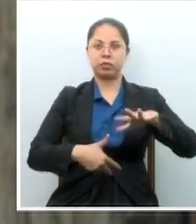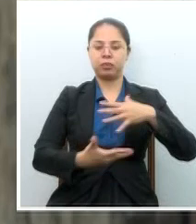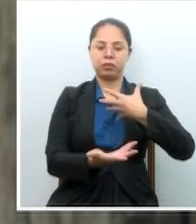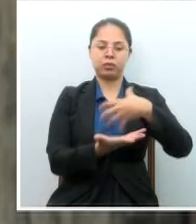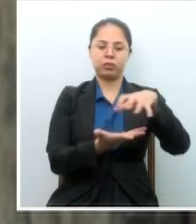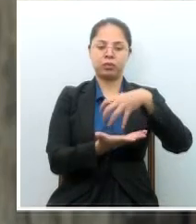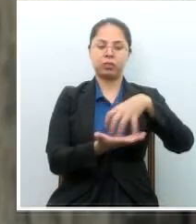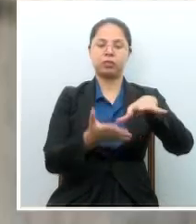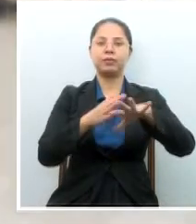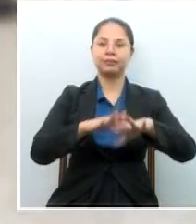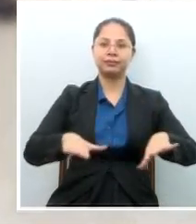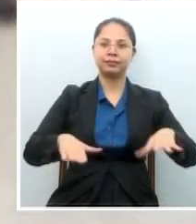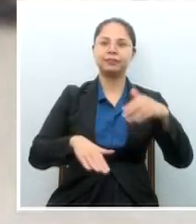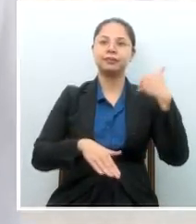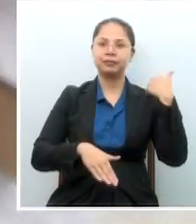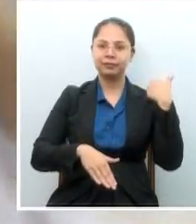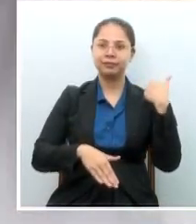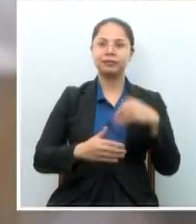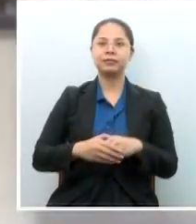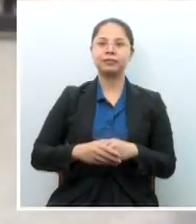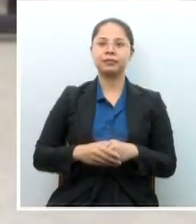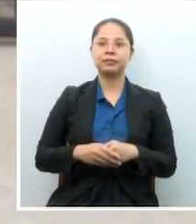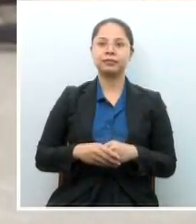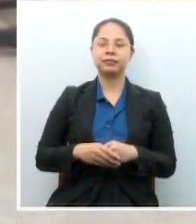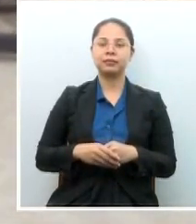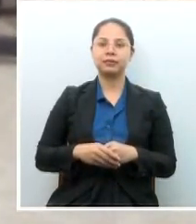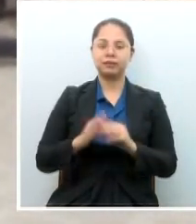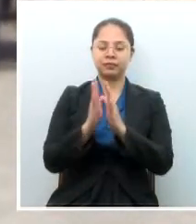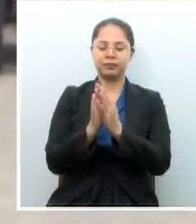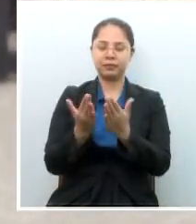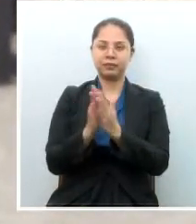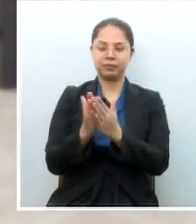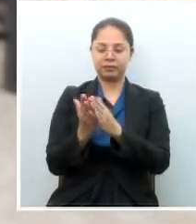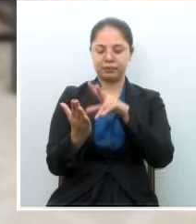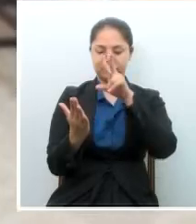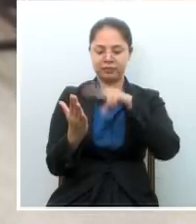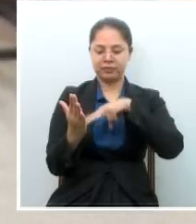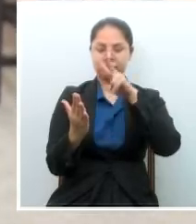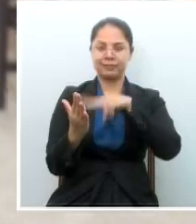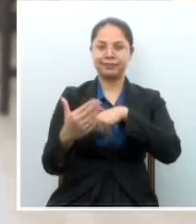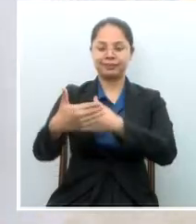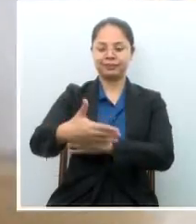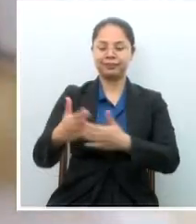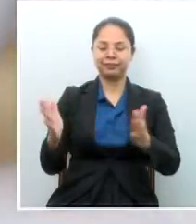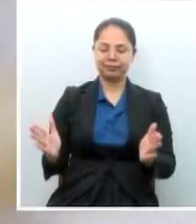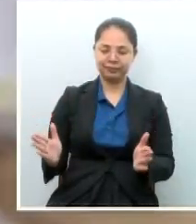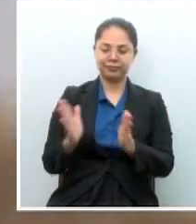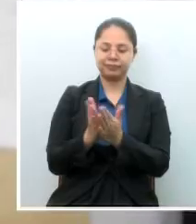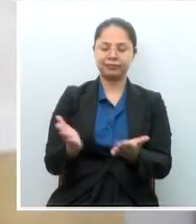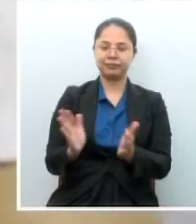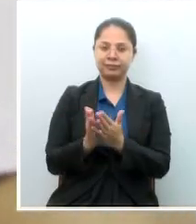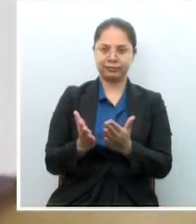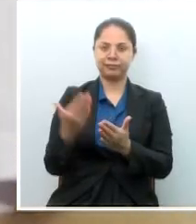ความรู้กับนักเรียนนะคะรวมไปถึงการสืบค้นในโรงเรียนก็มีแหล่งสืบค้นนะคะของเรามีห้อง